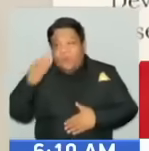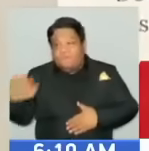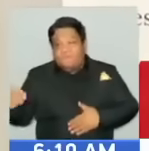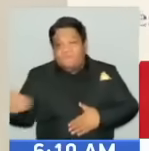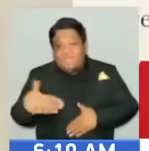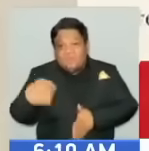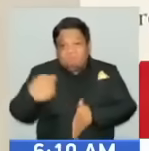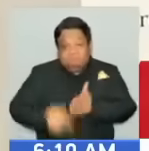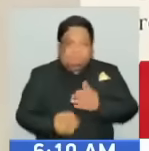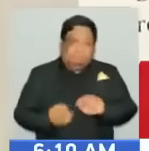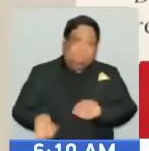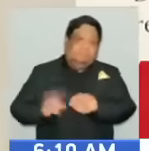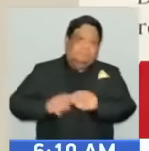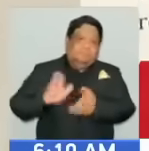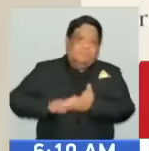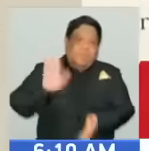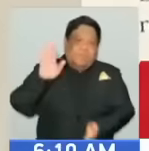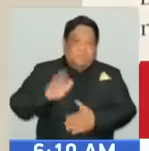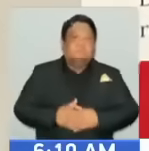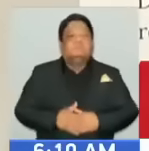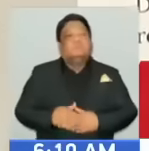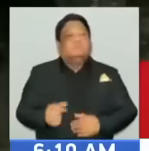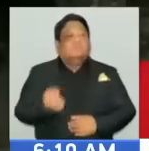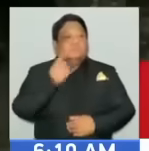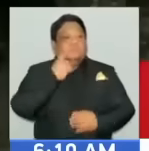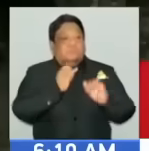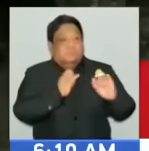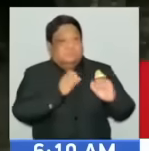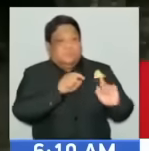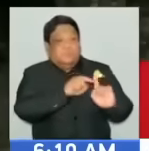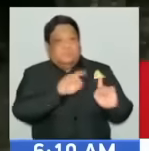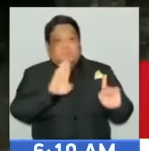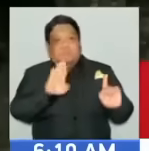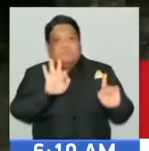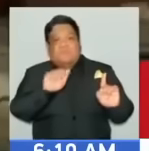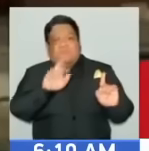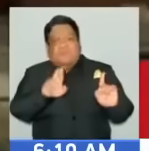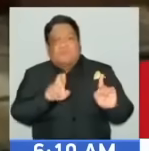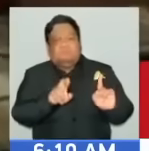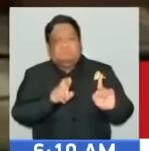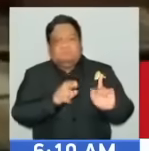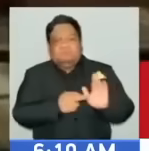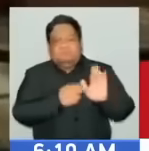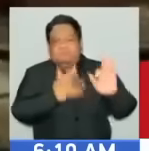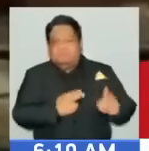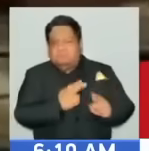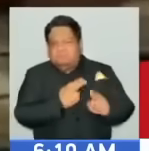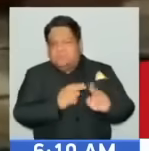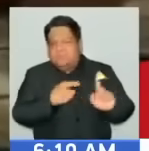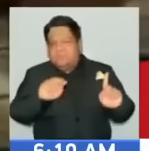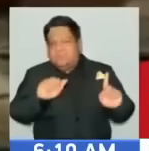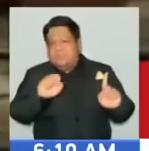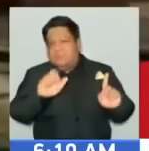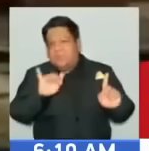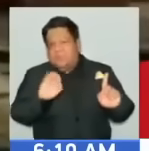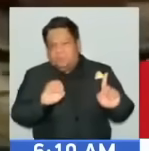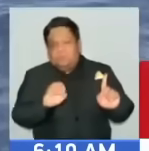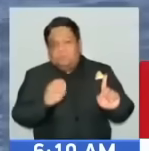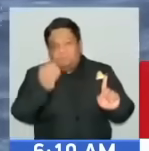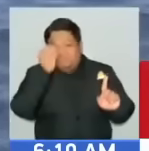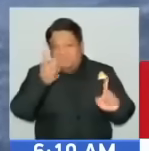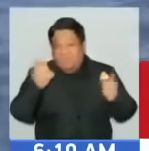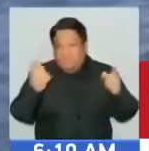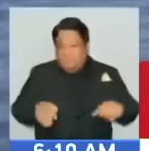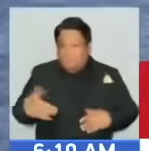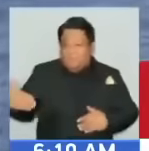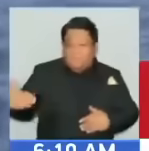Aquatic Resources spokesperson Nazario Briguera, dadulot ito ng limitadong supply ng isda. Bayit 600